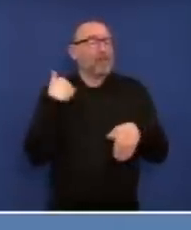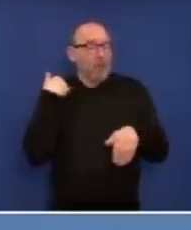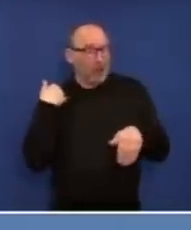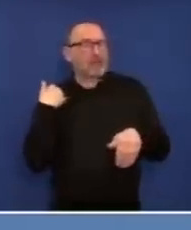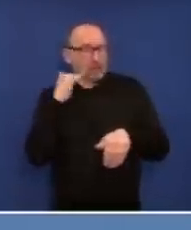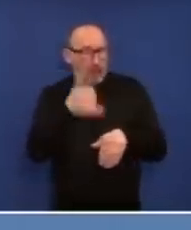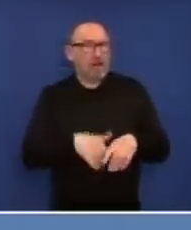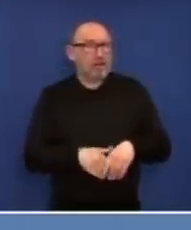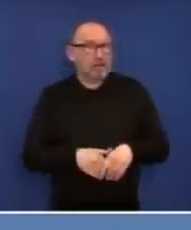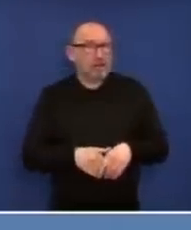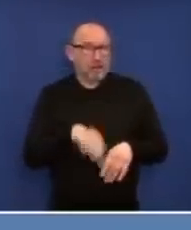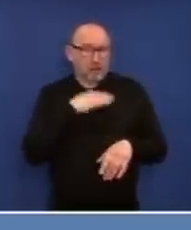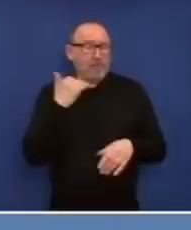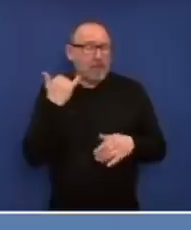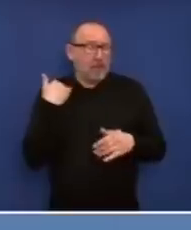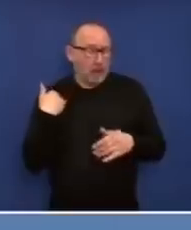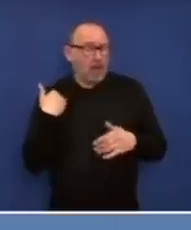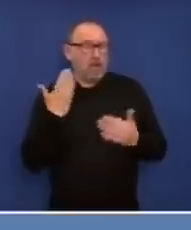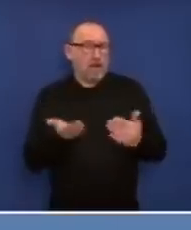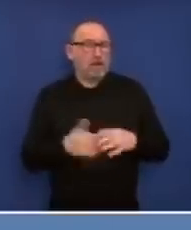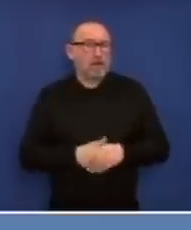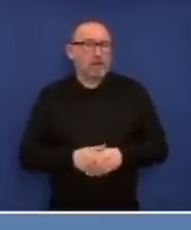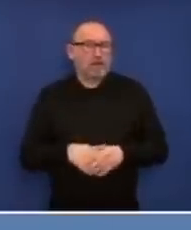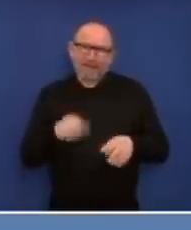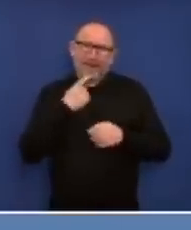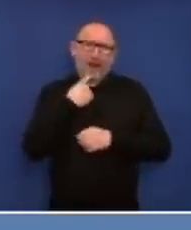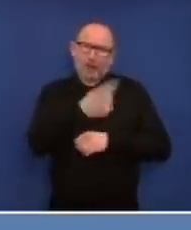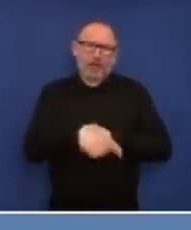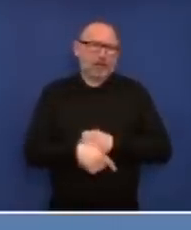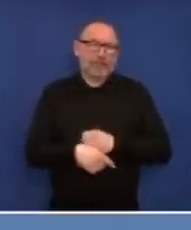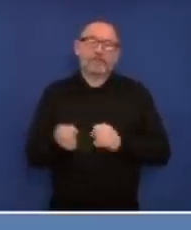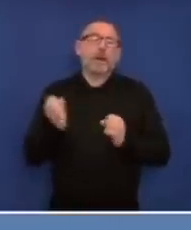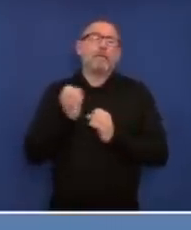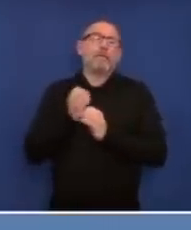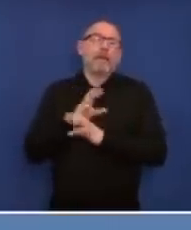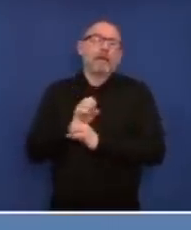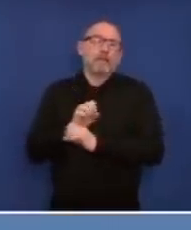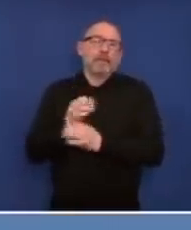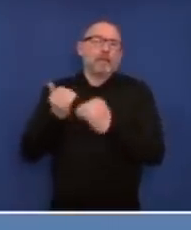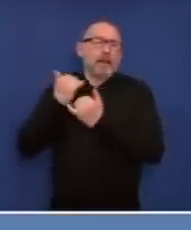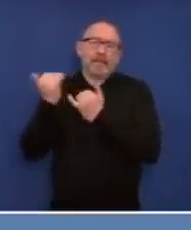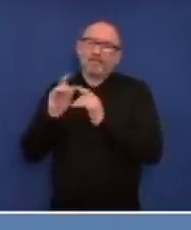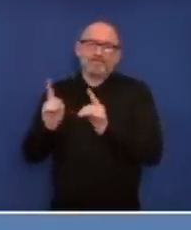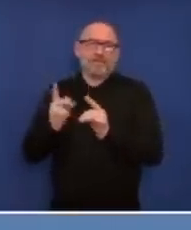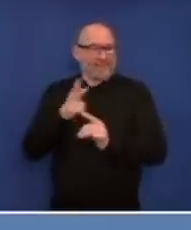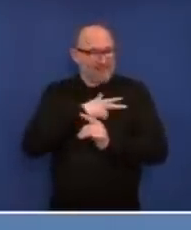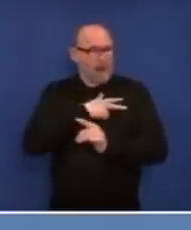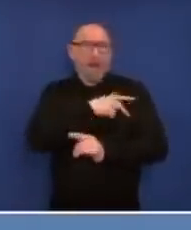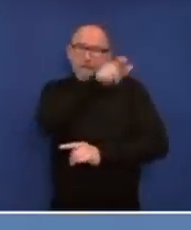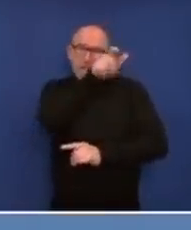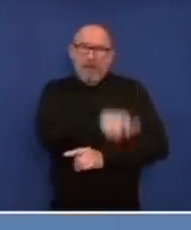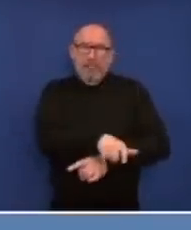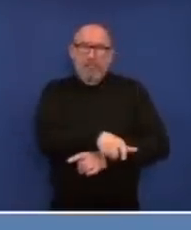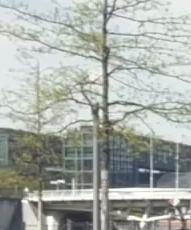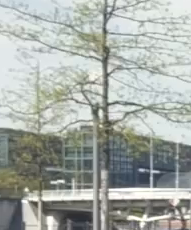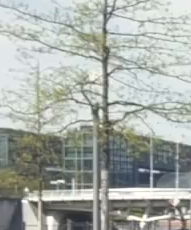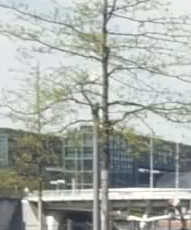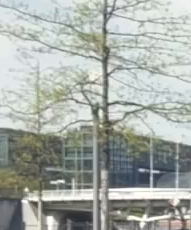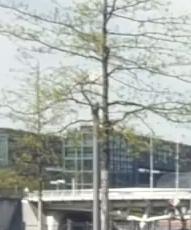gab es ganz klare Aussagen und das sind nicht nur Medienberichte, sondern das sind Stimmen von Menschen, die es tagtäglich